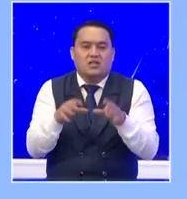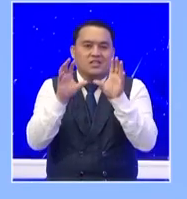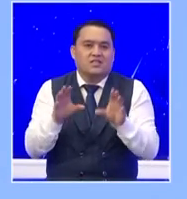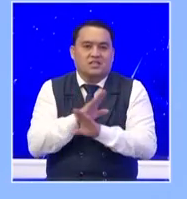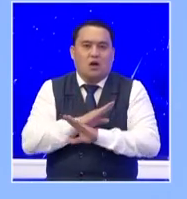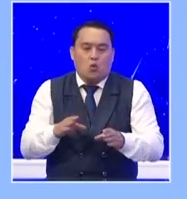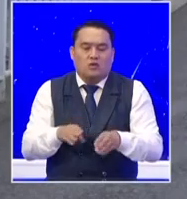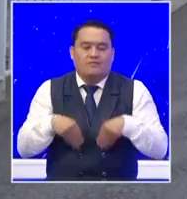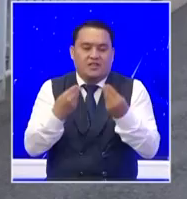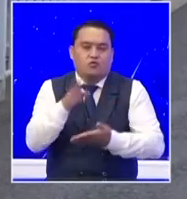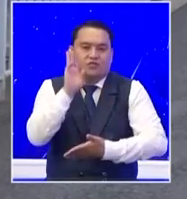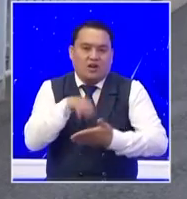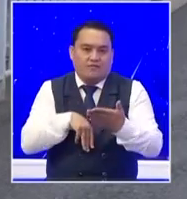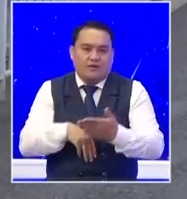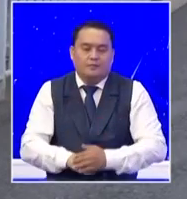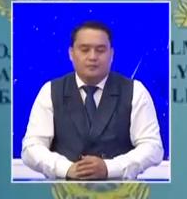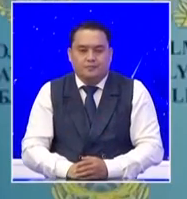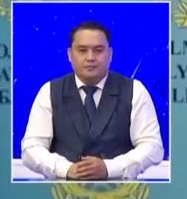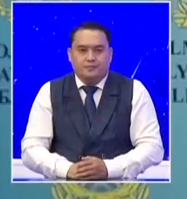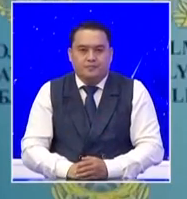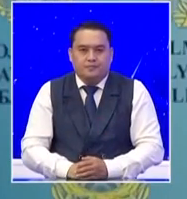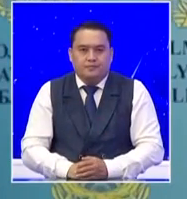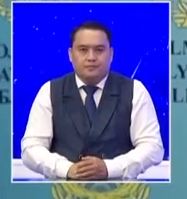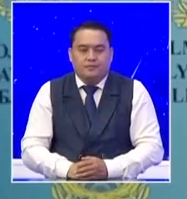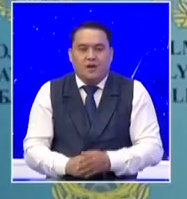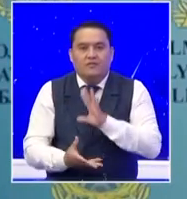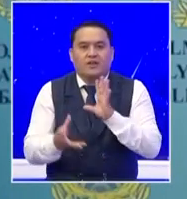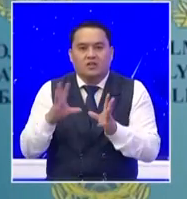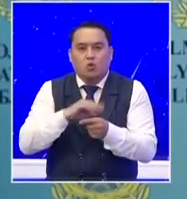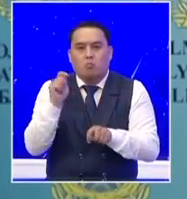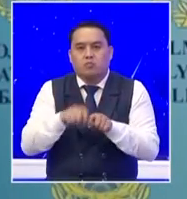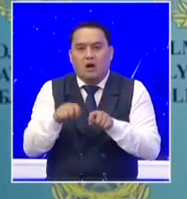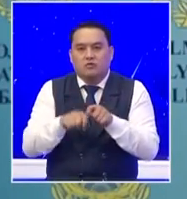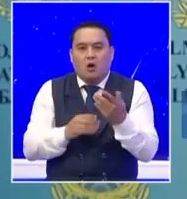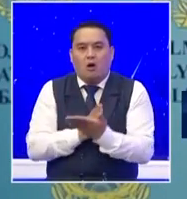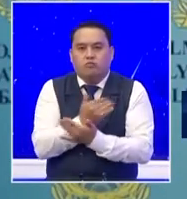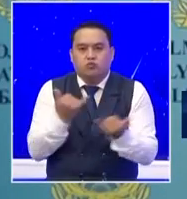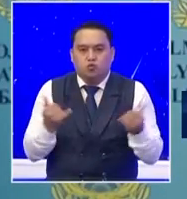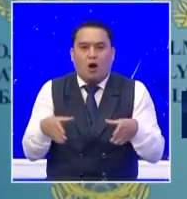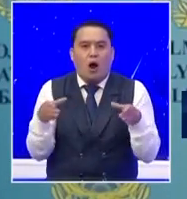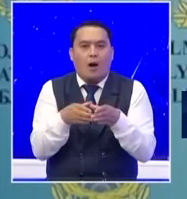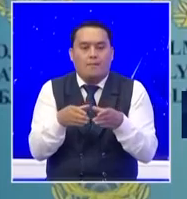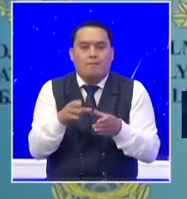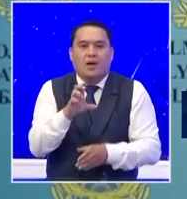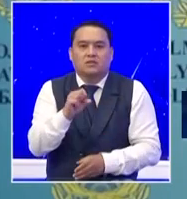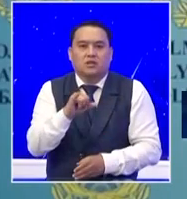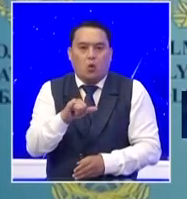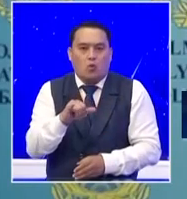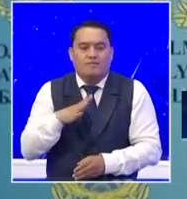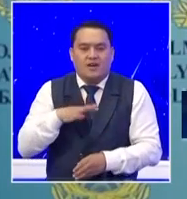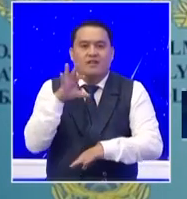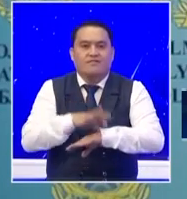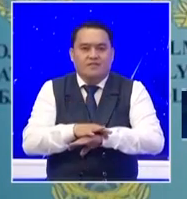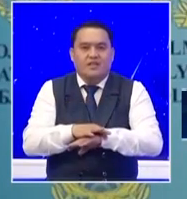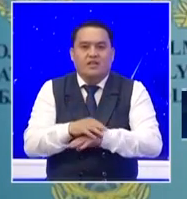незаконно выписанные взыскания. В результате проверки обслуживающей компании ТО «Бастау»